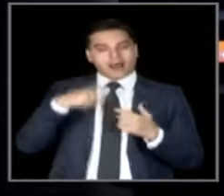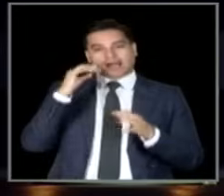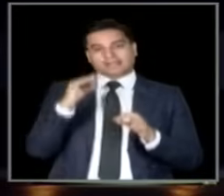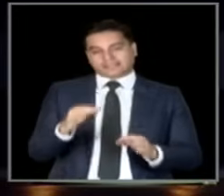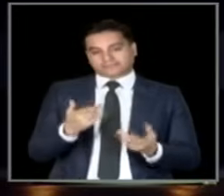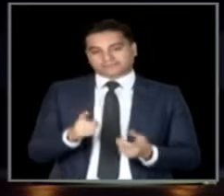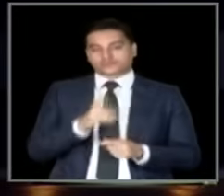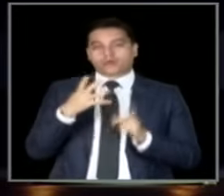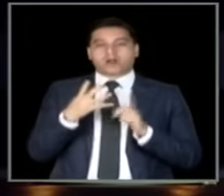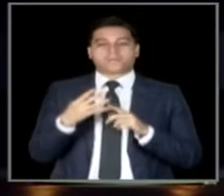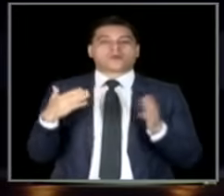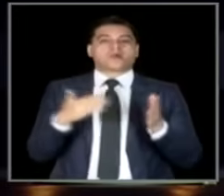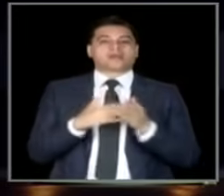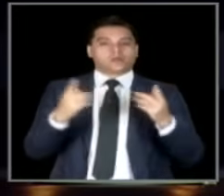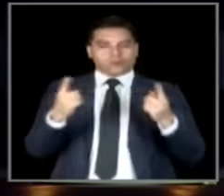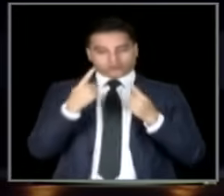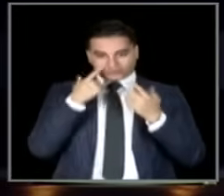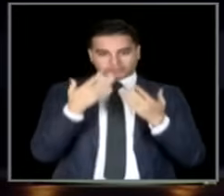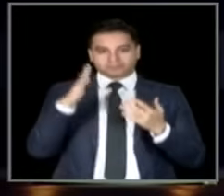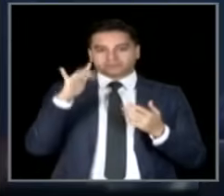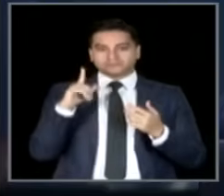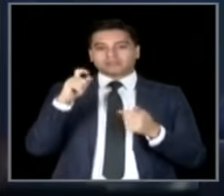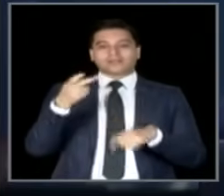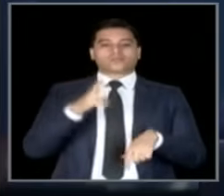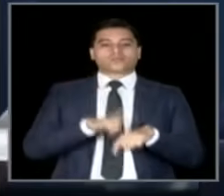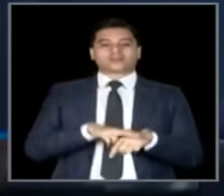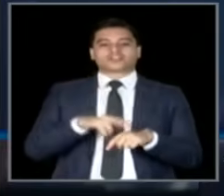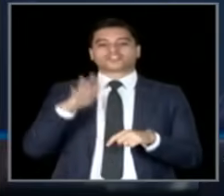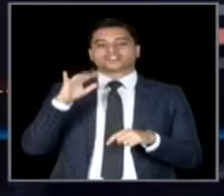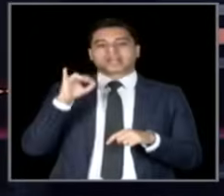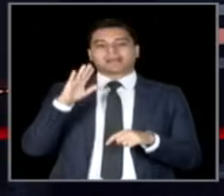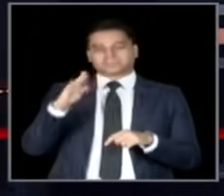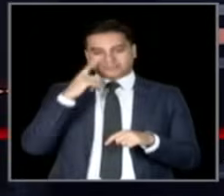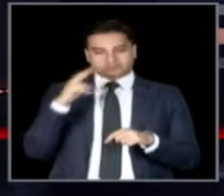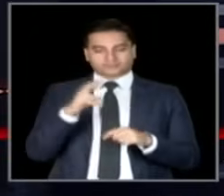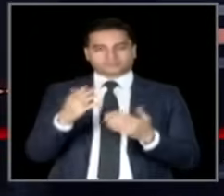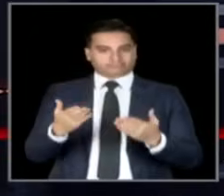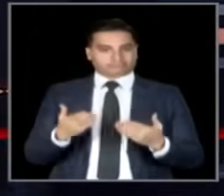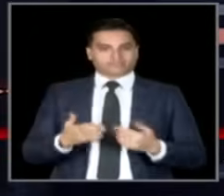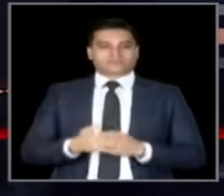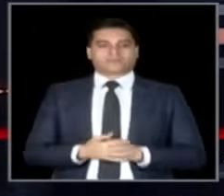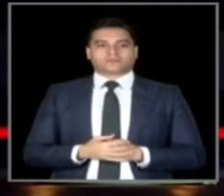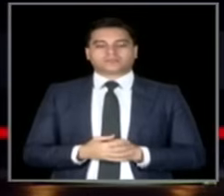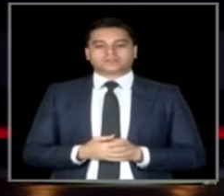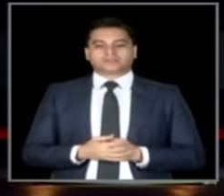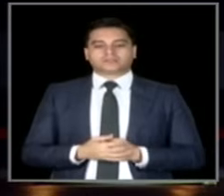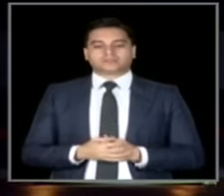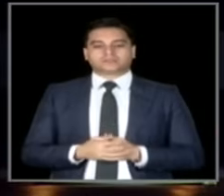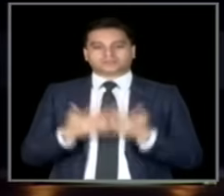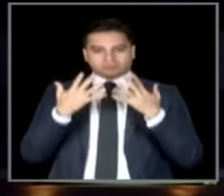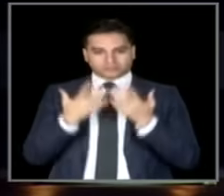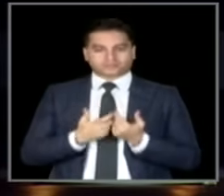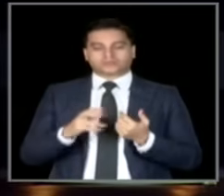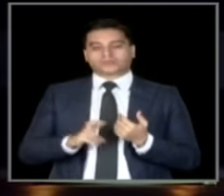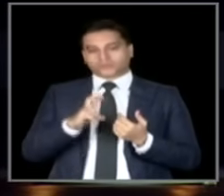الرابع والأخير، واحد لواحد، سيف وشمس، شمس وسيف، قدرات